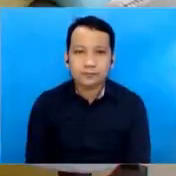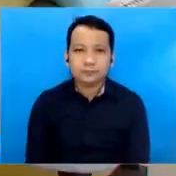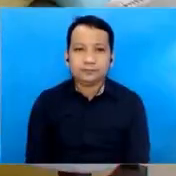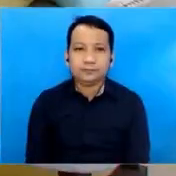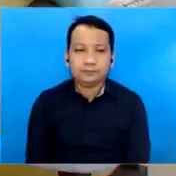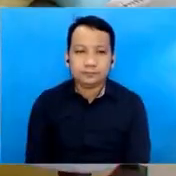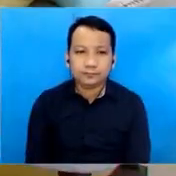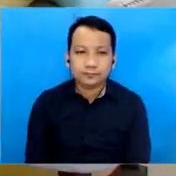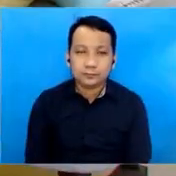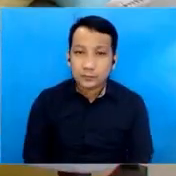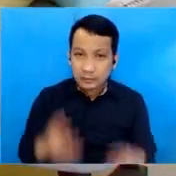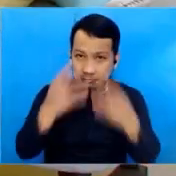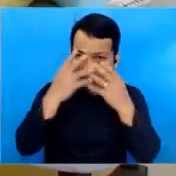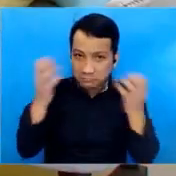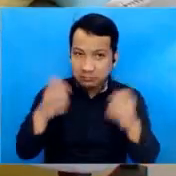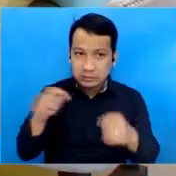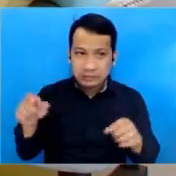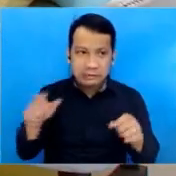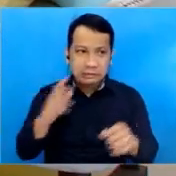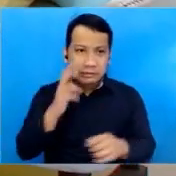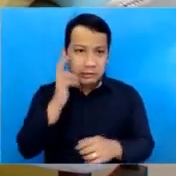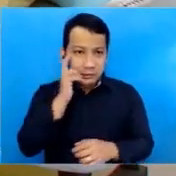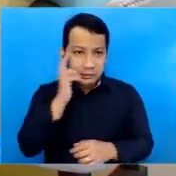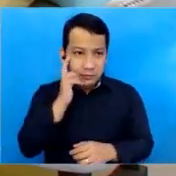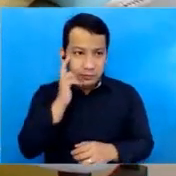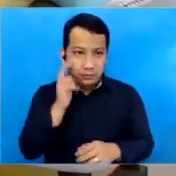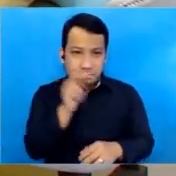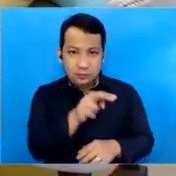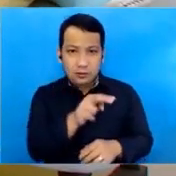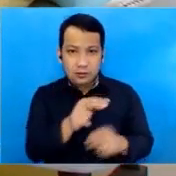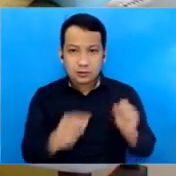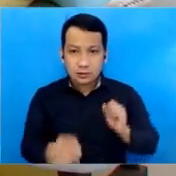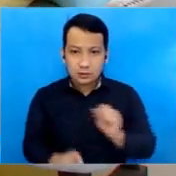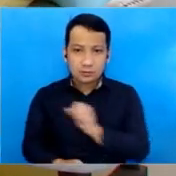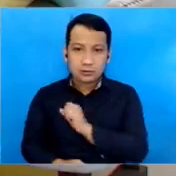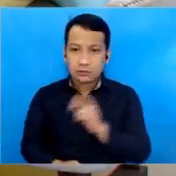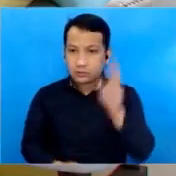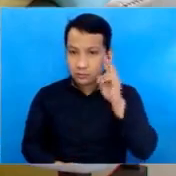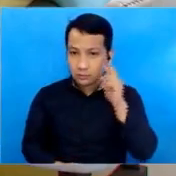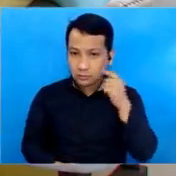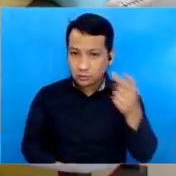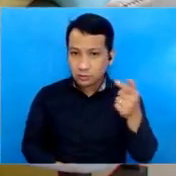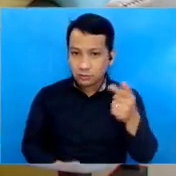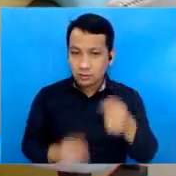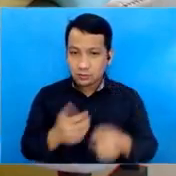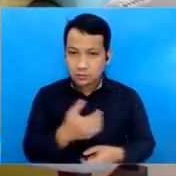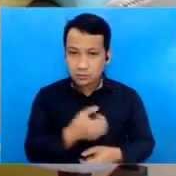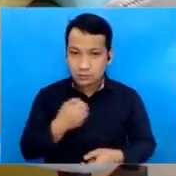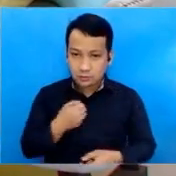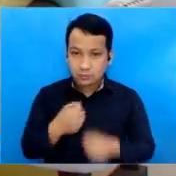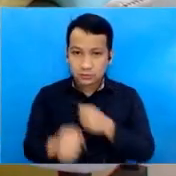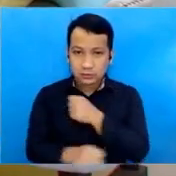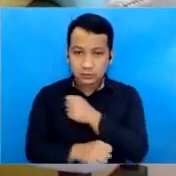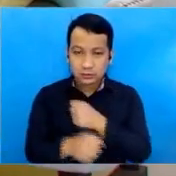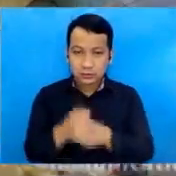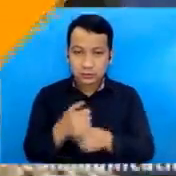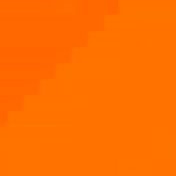Galit na nagpatutsada si Pangulong Duterte kay Senator Richard Gordon dahil sa akusasyong may kickback daw ang kanyang gabinete sa COVID